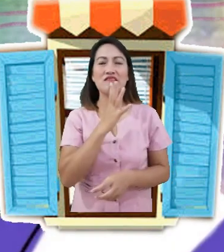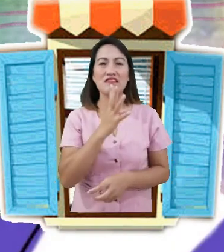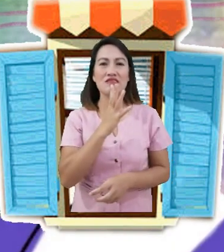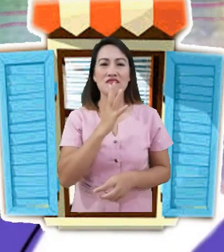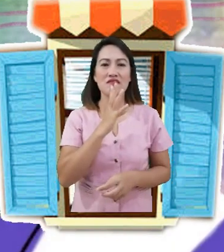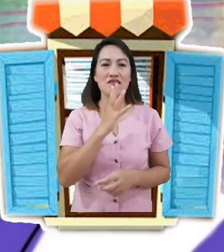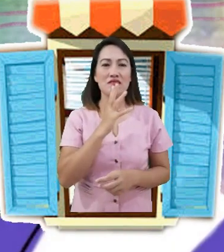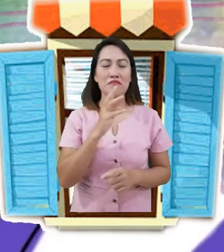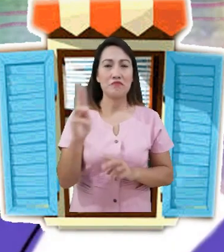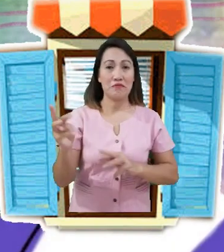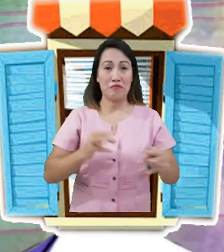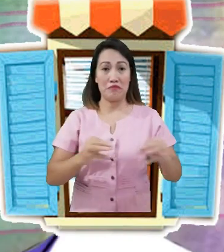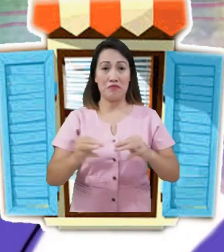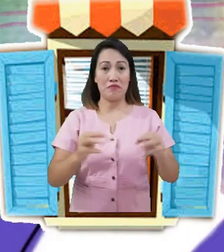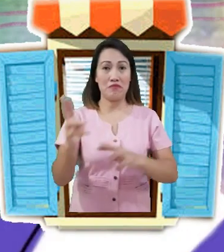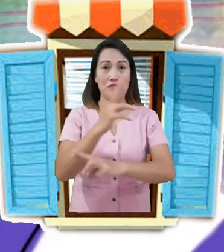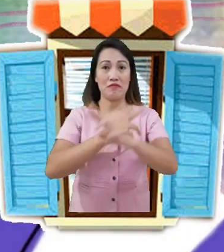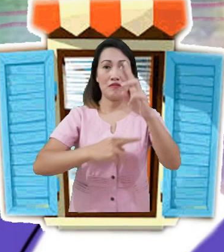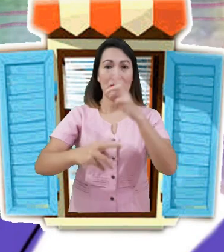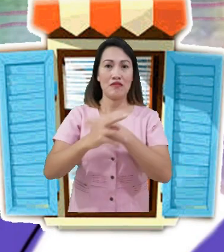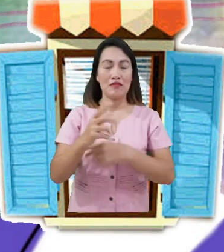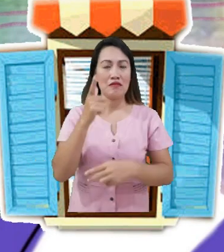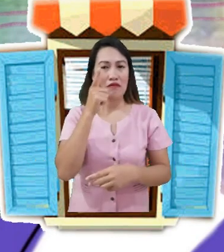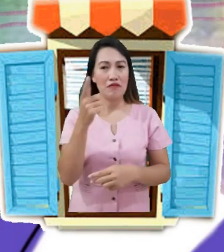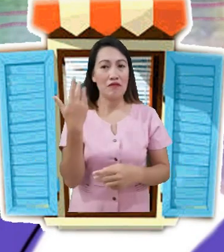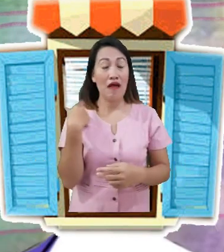kamay na tila may sinisenya sa akin.